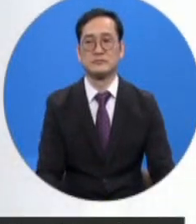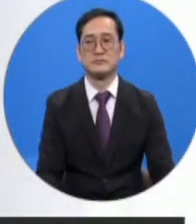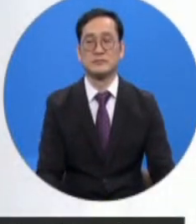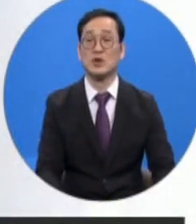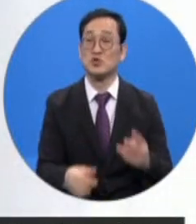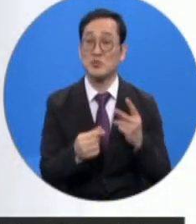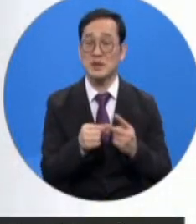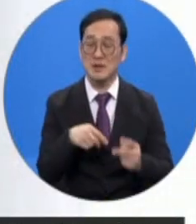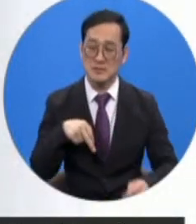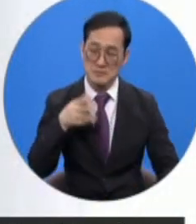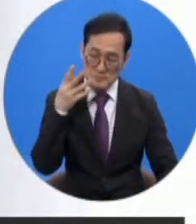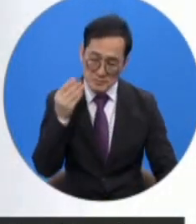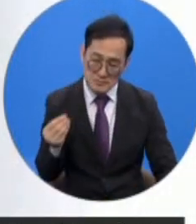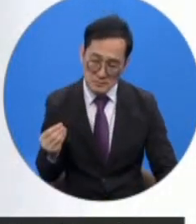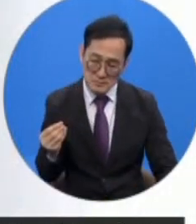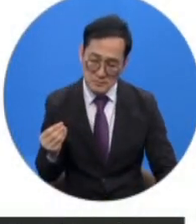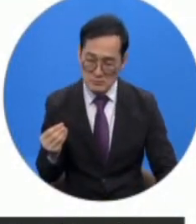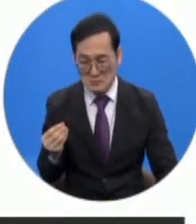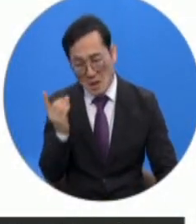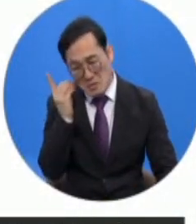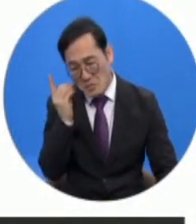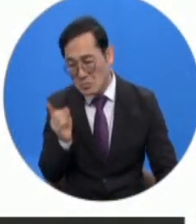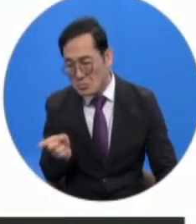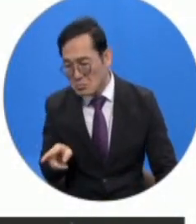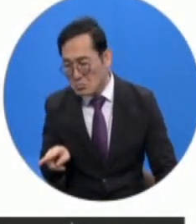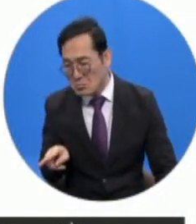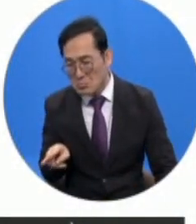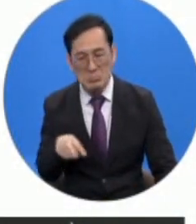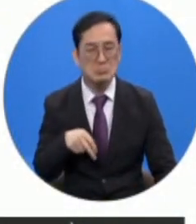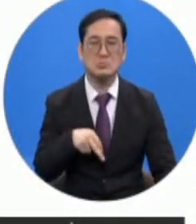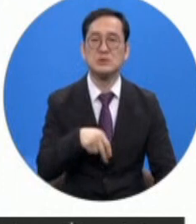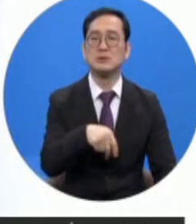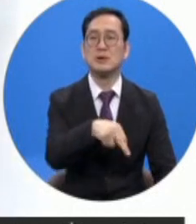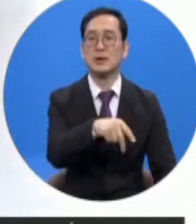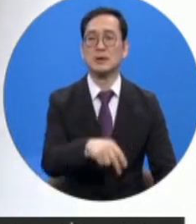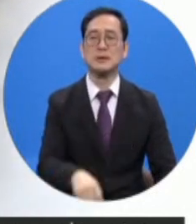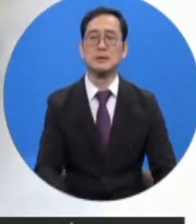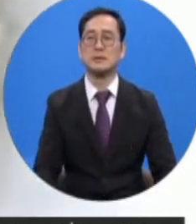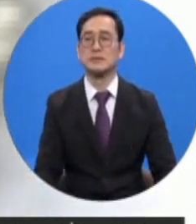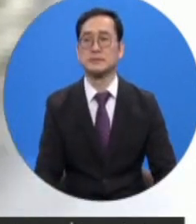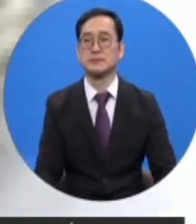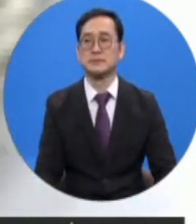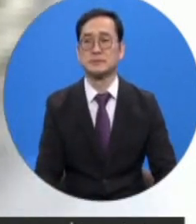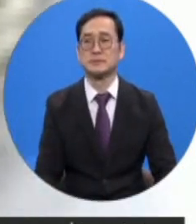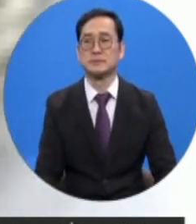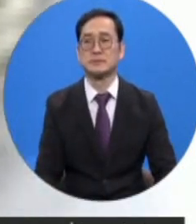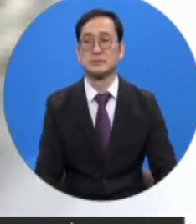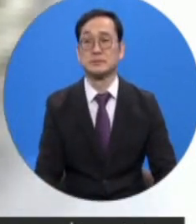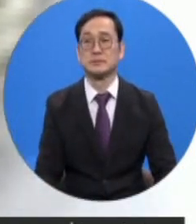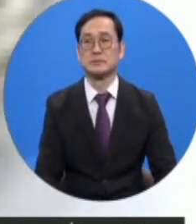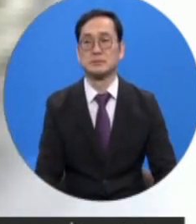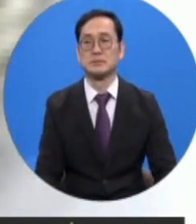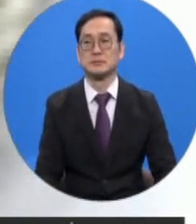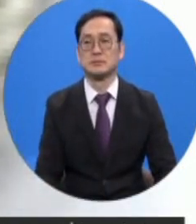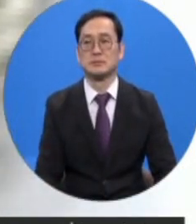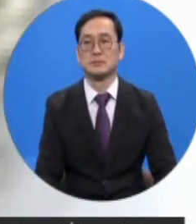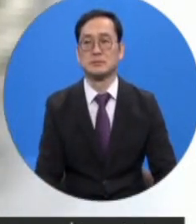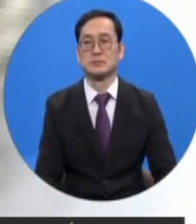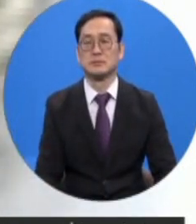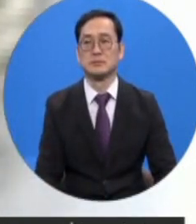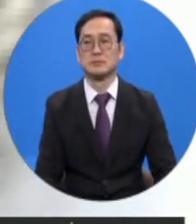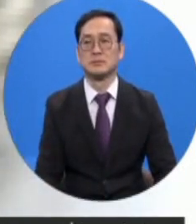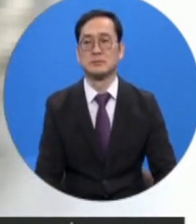다른 시민도 그냥 보고 지나갑니다. 아, 휴대전화 떨어졌네라고. 자, 이분도 시민. 자, 흰색 그런데, 옷을 입은